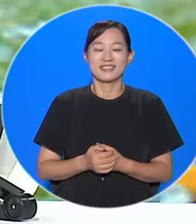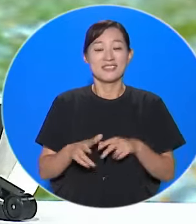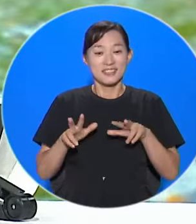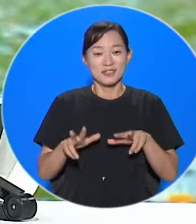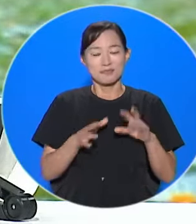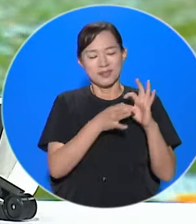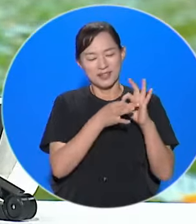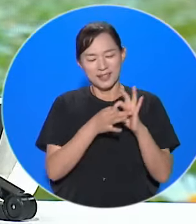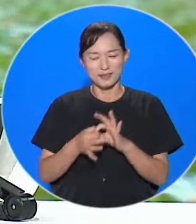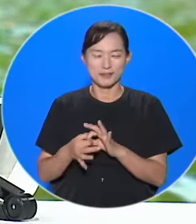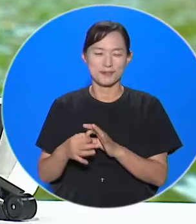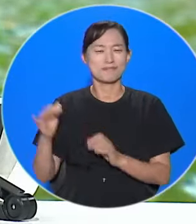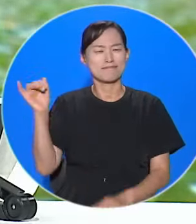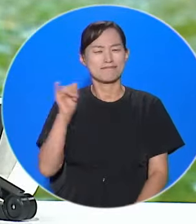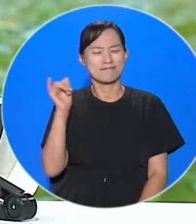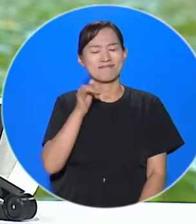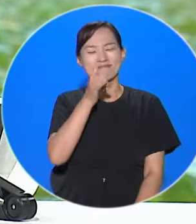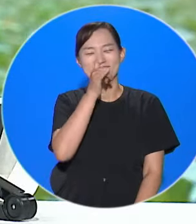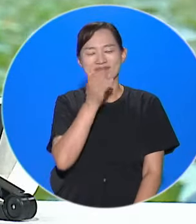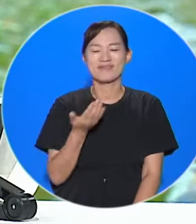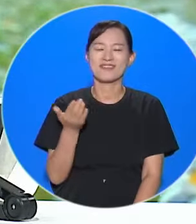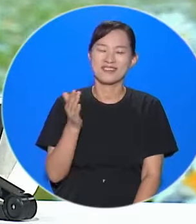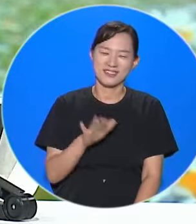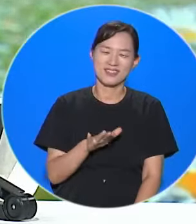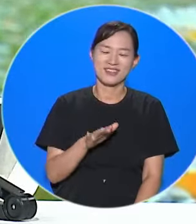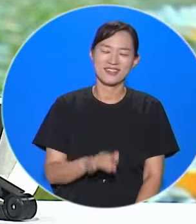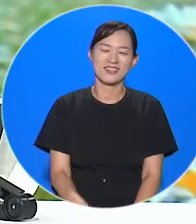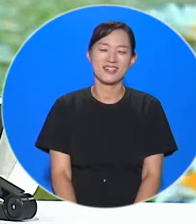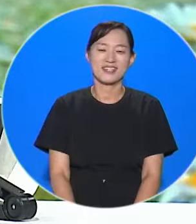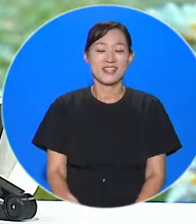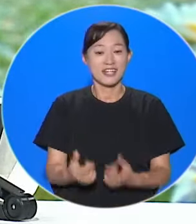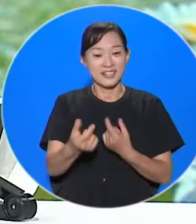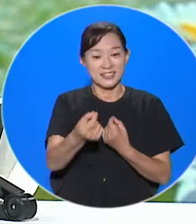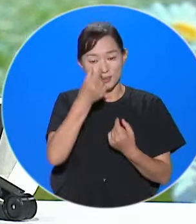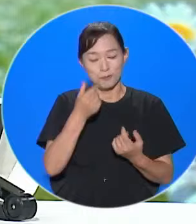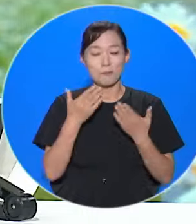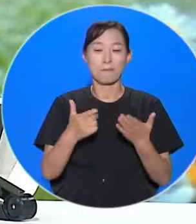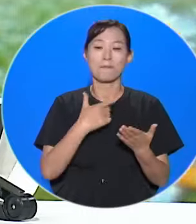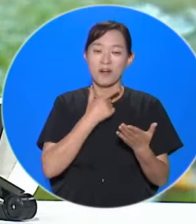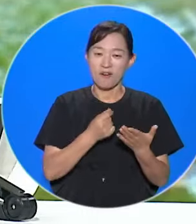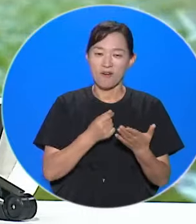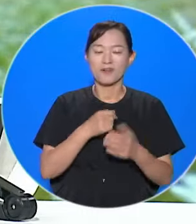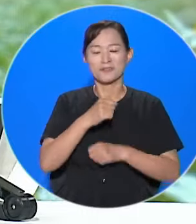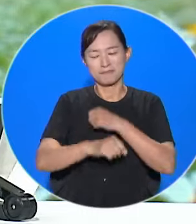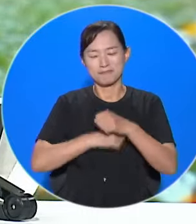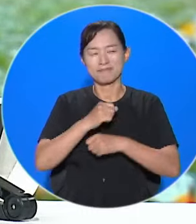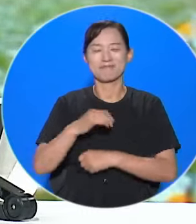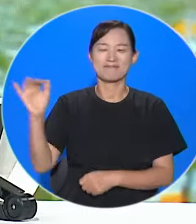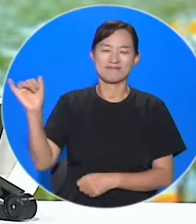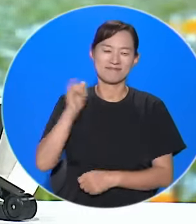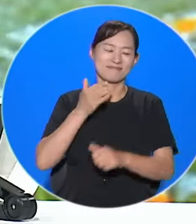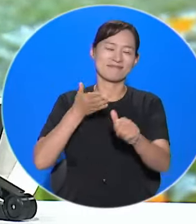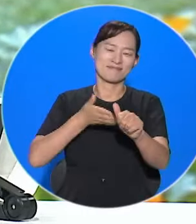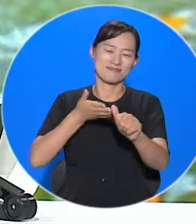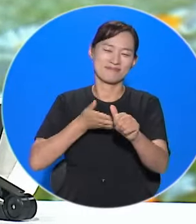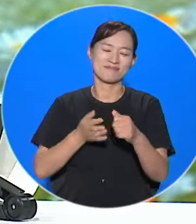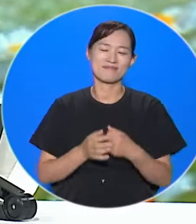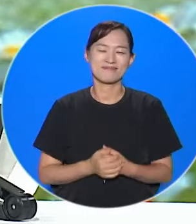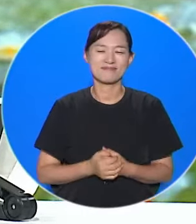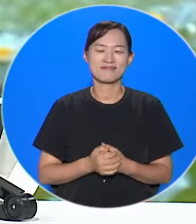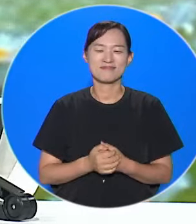지금 계속해서 전화로 기도 제목 남겨주고 계신데요. 함께 기도하기를 원하시면 언제든지 전화 주시기